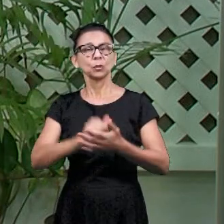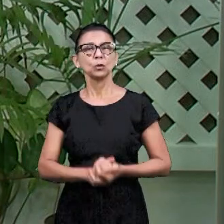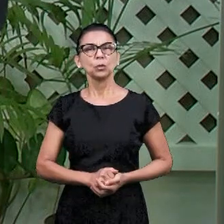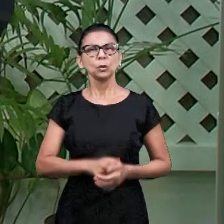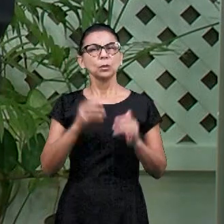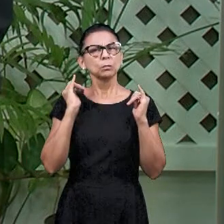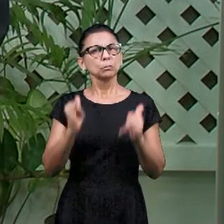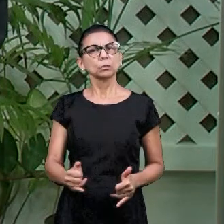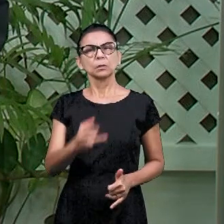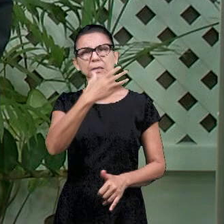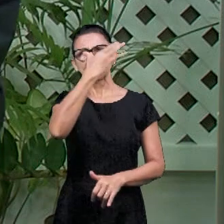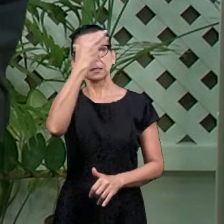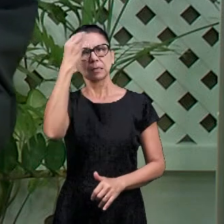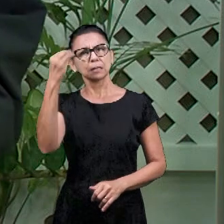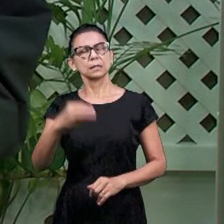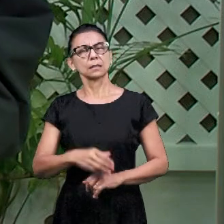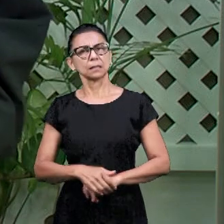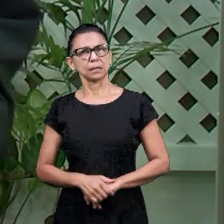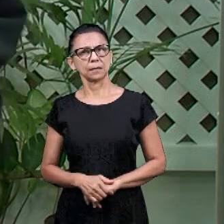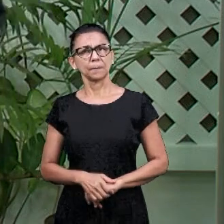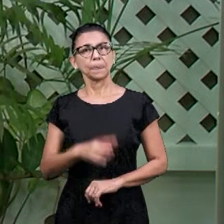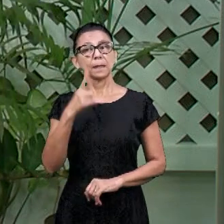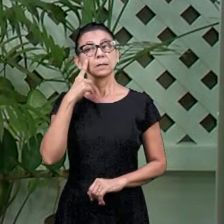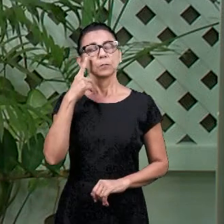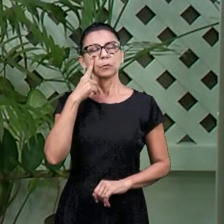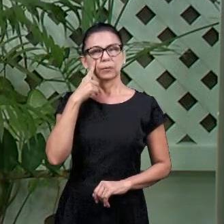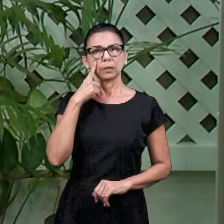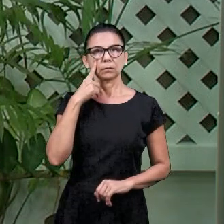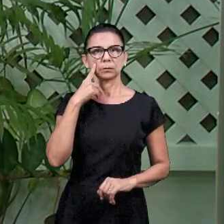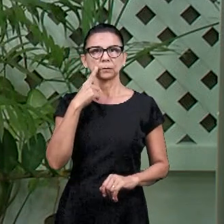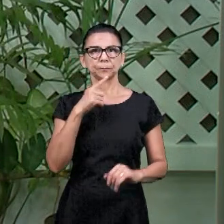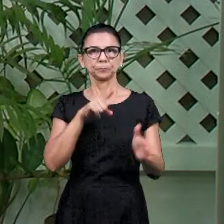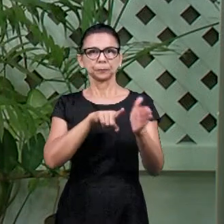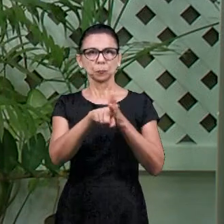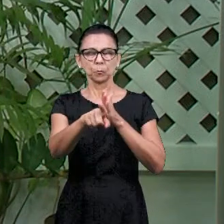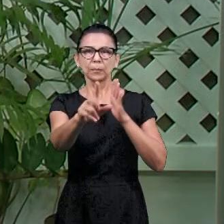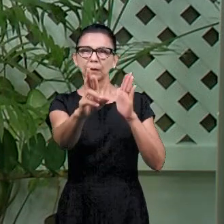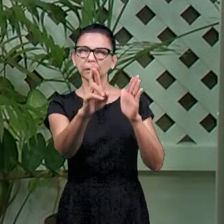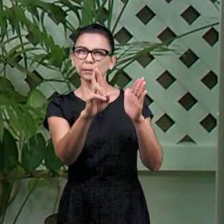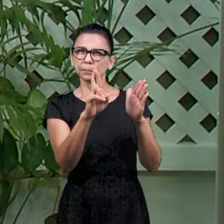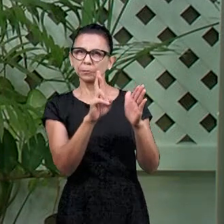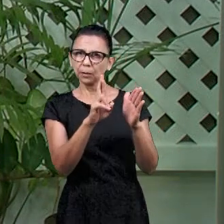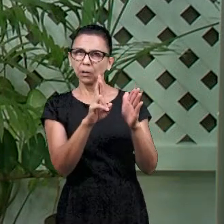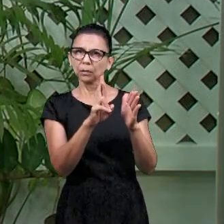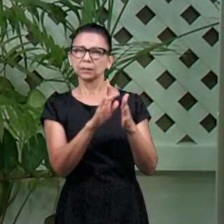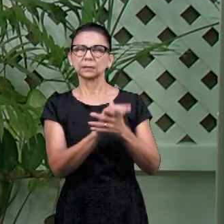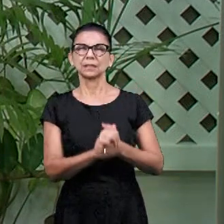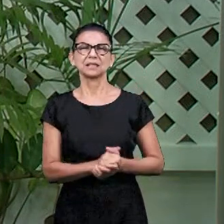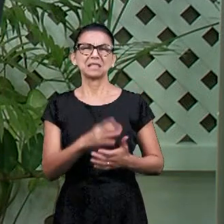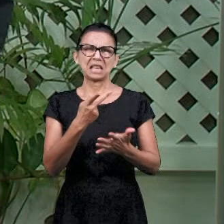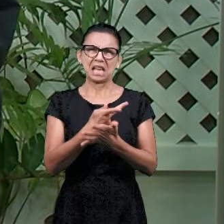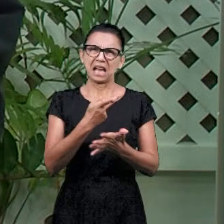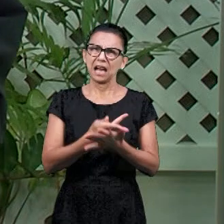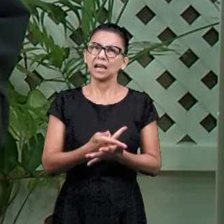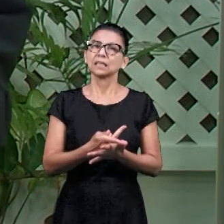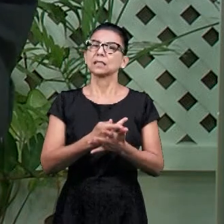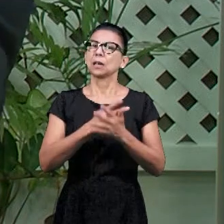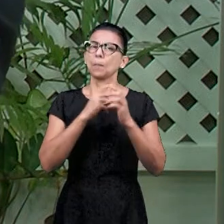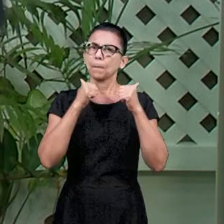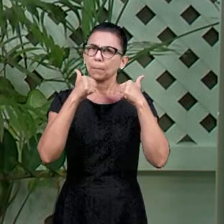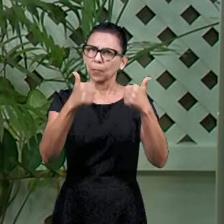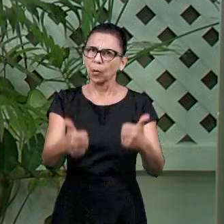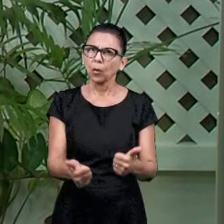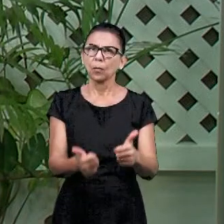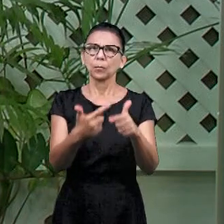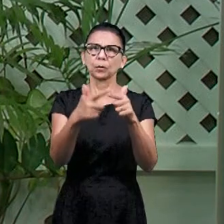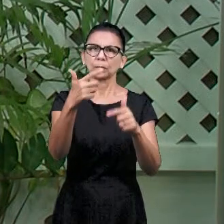t'a appelé, vous a appelé. Nous ne pouvons jamais oublier cela. Les réponses viennent. Nous aimons